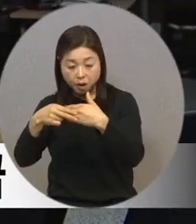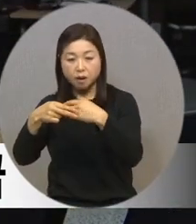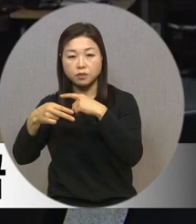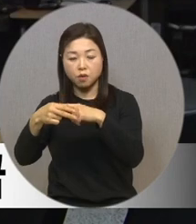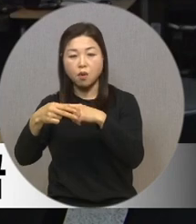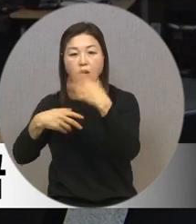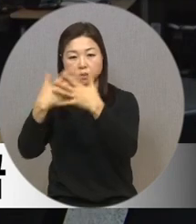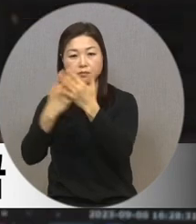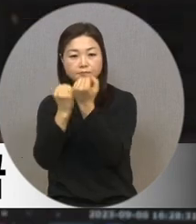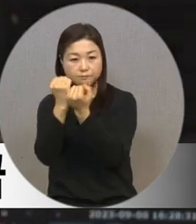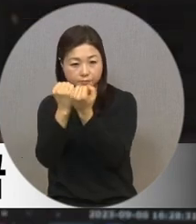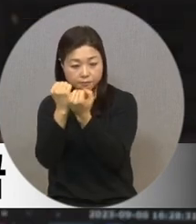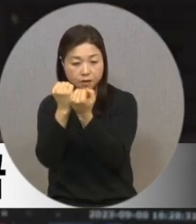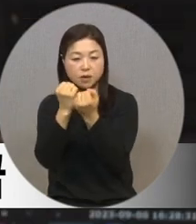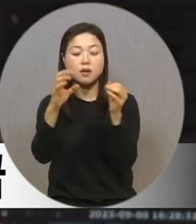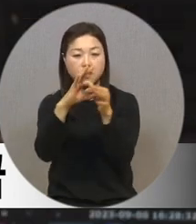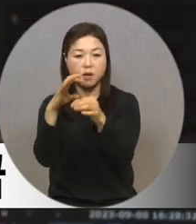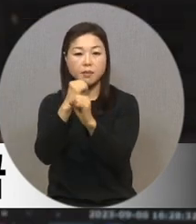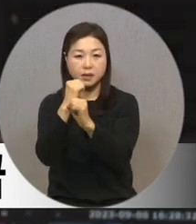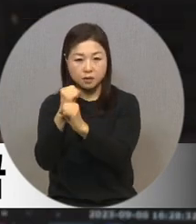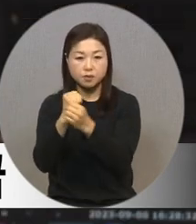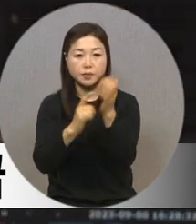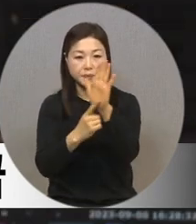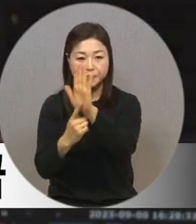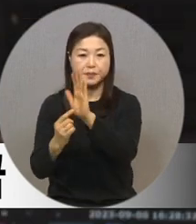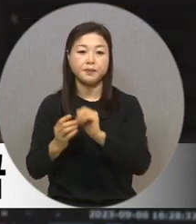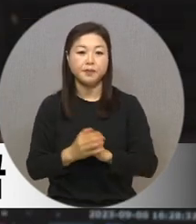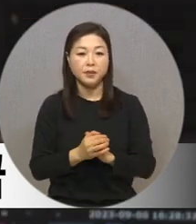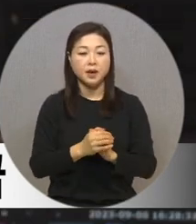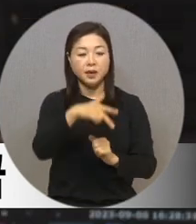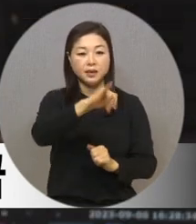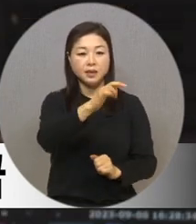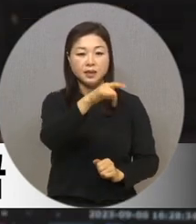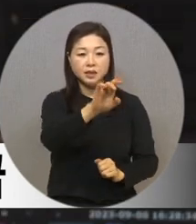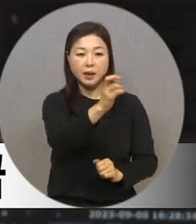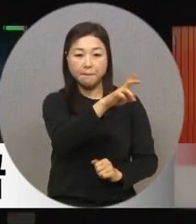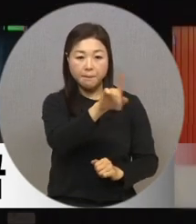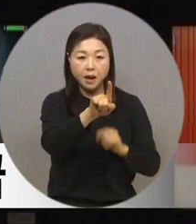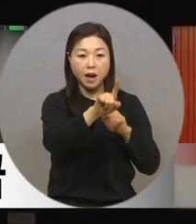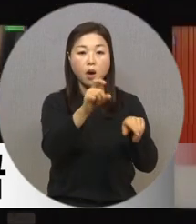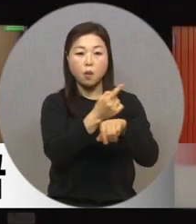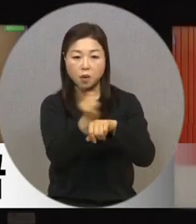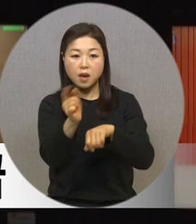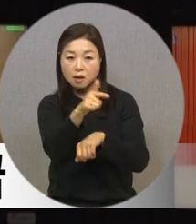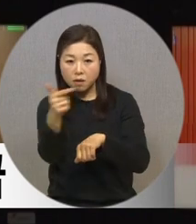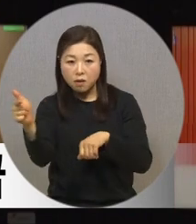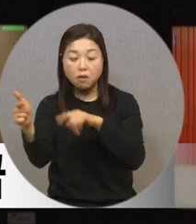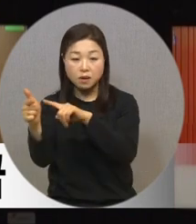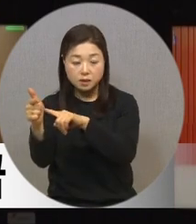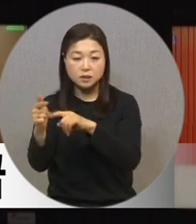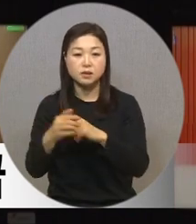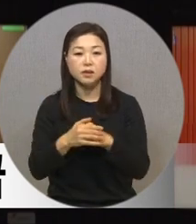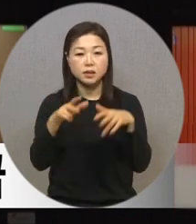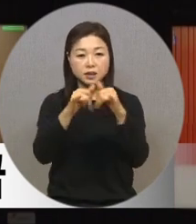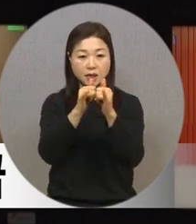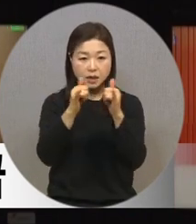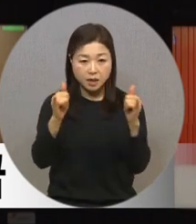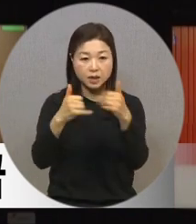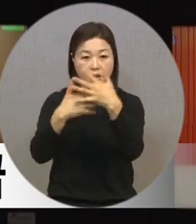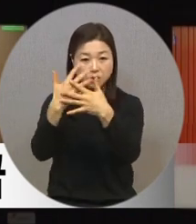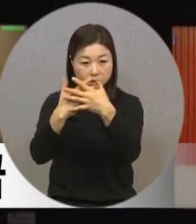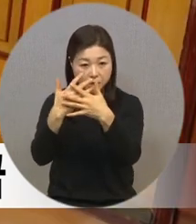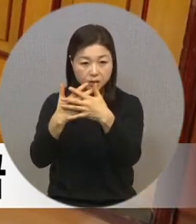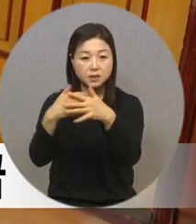있도록 했습니다 지상파의 종합 현성 채널도 장애인 방송 콘텐츠를 각 방송사 홈페이지에서 제공하도록